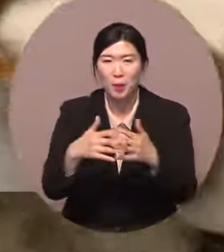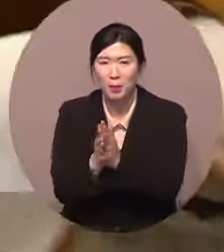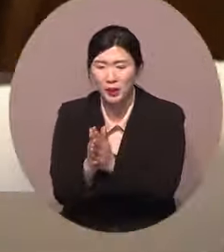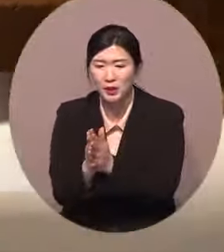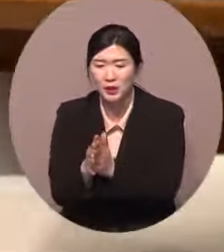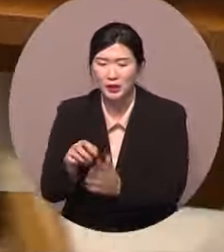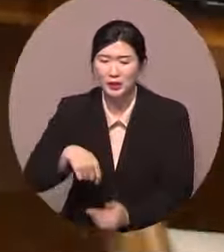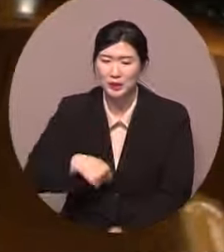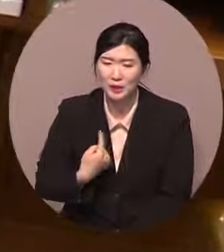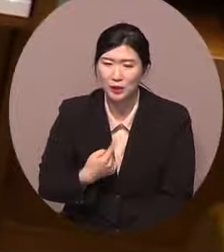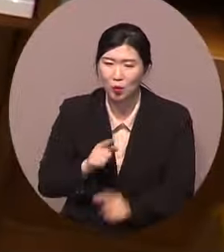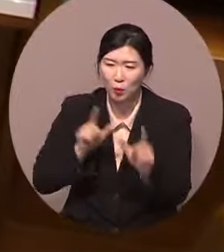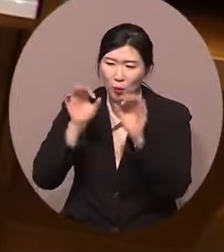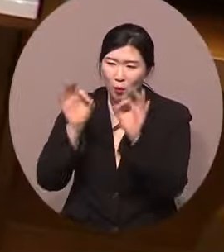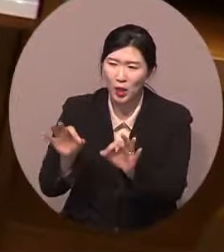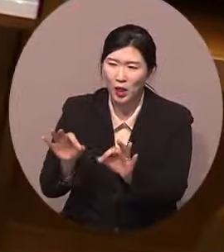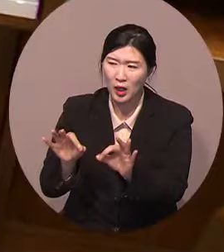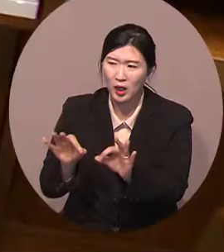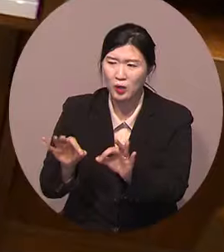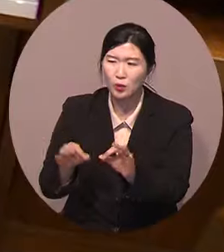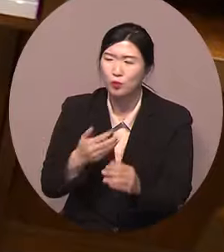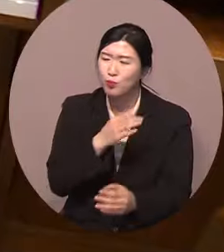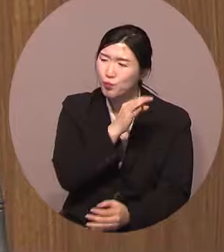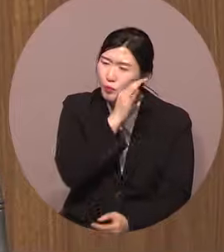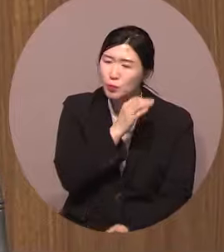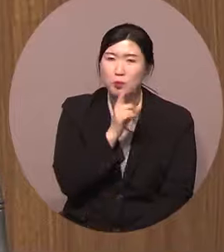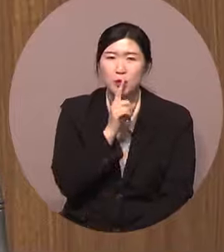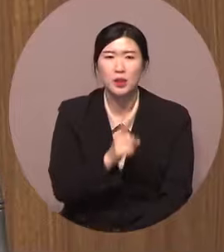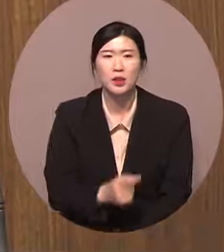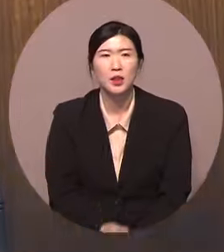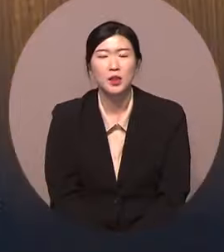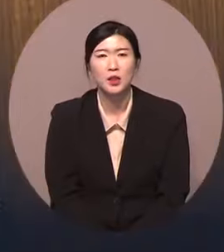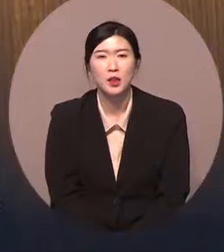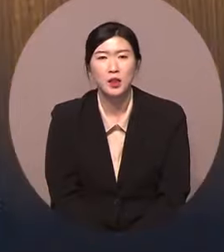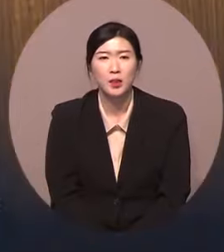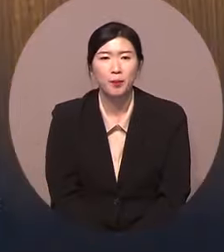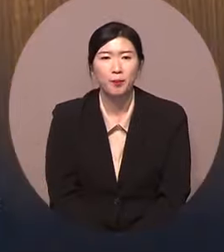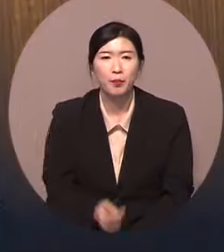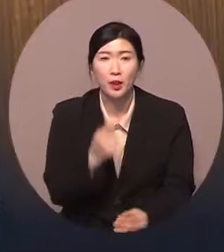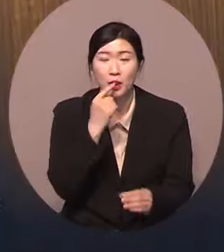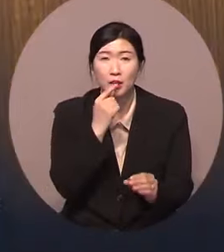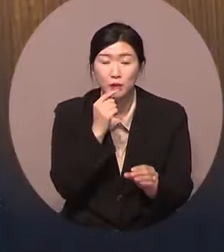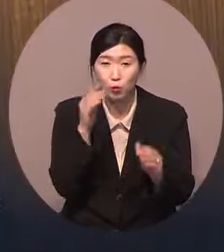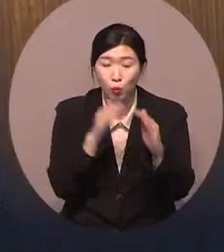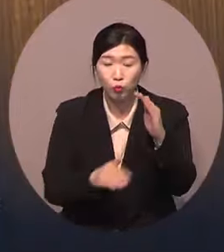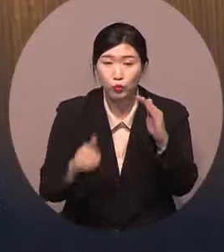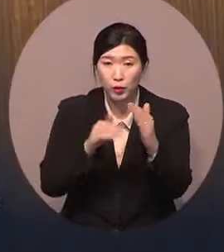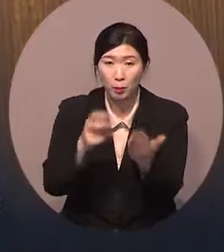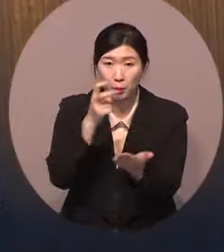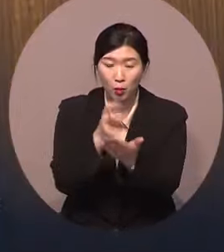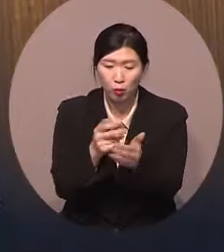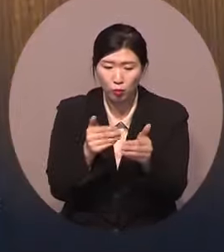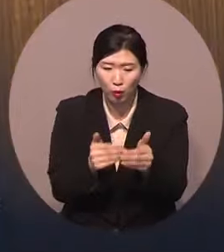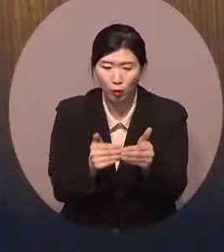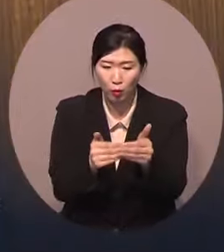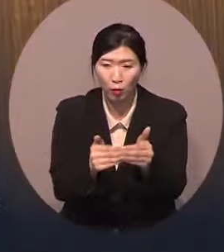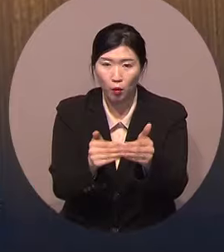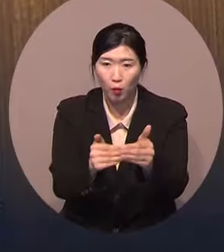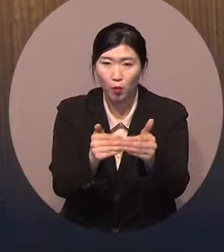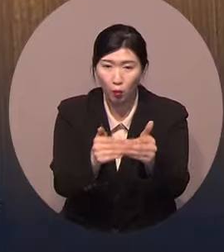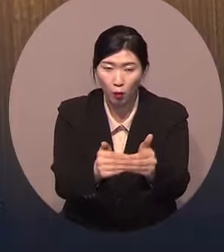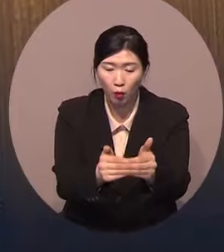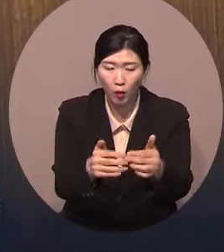의회가 스스로를 부정한 것이라고 비판했습니다. 민주적이고 합법적인 절차를 거쳐서 폐지안이